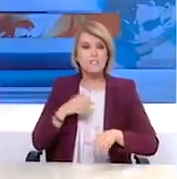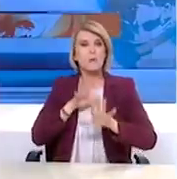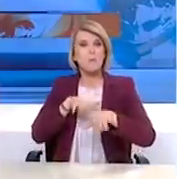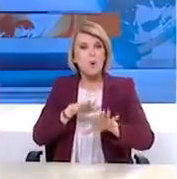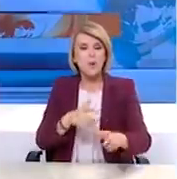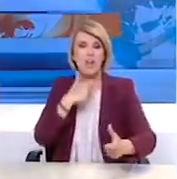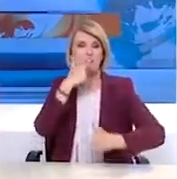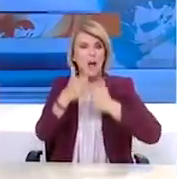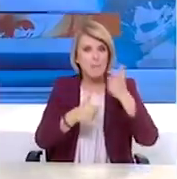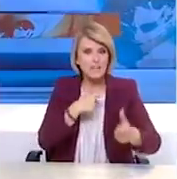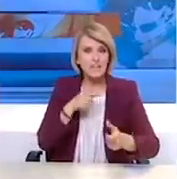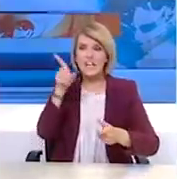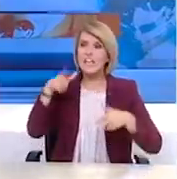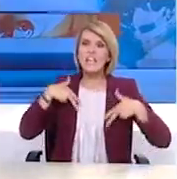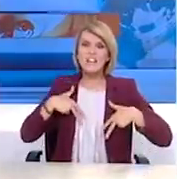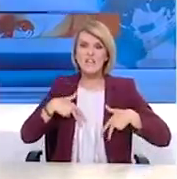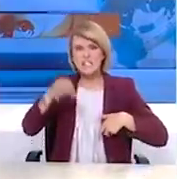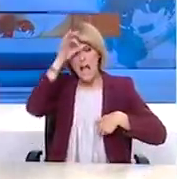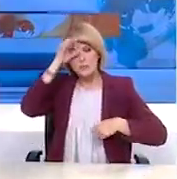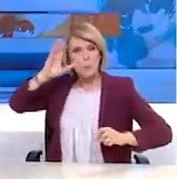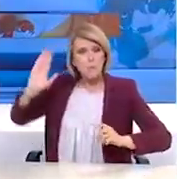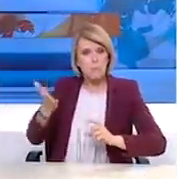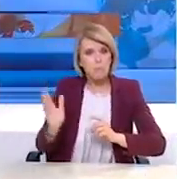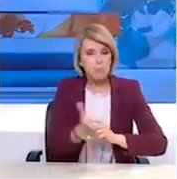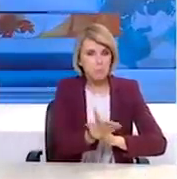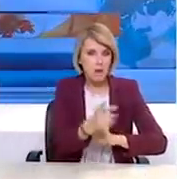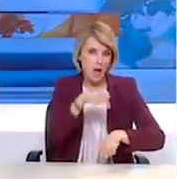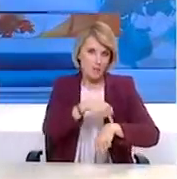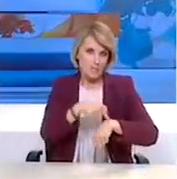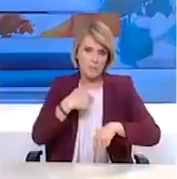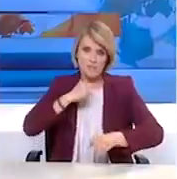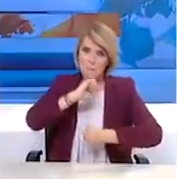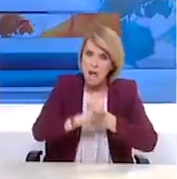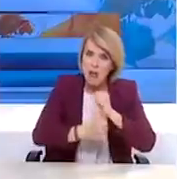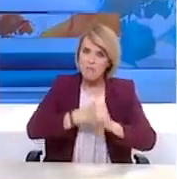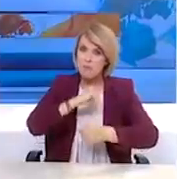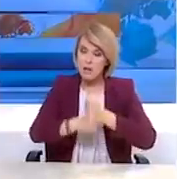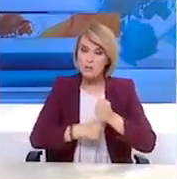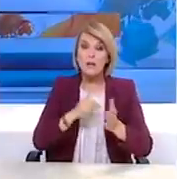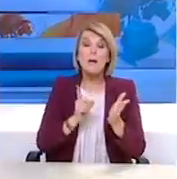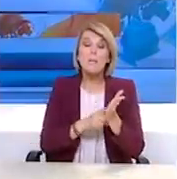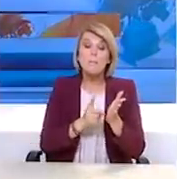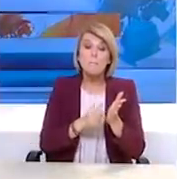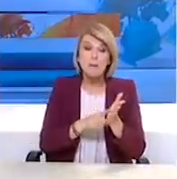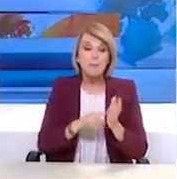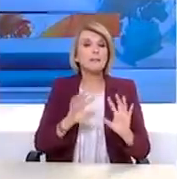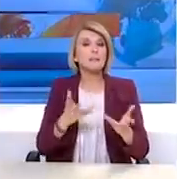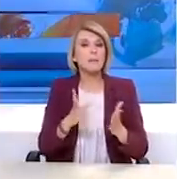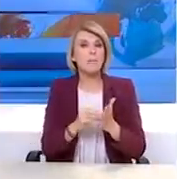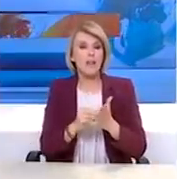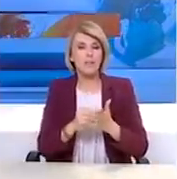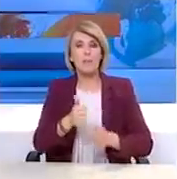ώρα που δορίζει εκατομμύρια ευρώ σε κλινικάρχες και μεντιάρχες. Επιγραμματικά, διπλασιασμό της αποζημίωσης για τις ιδιωτικές κλίνες